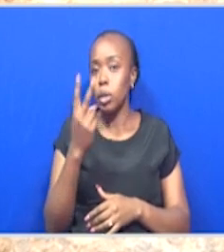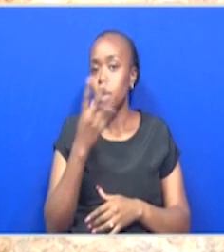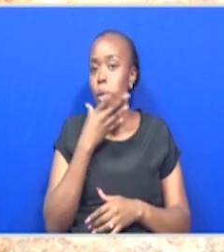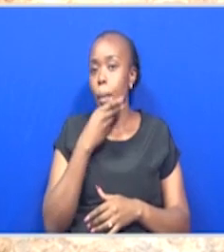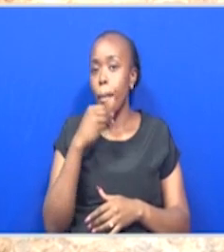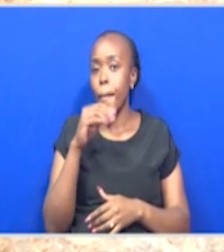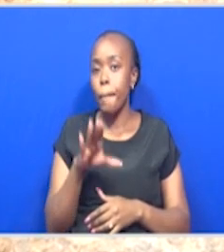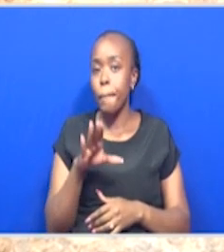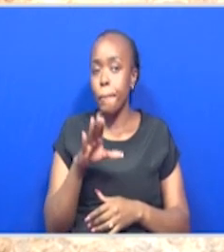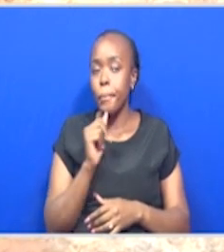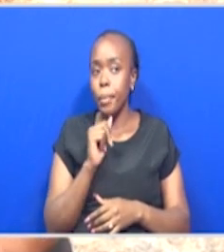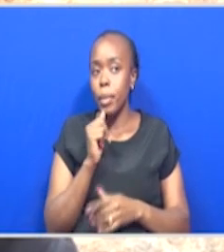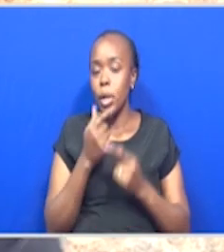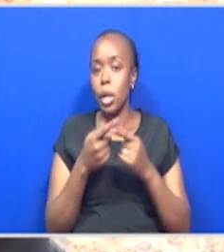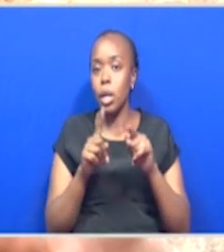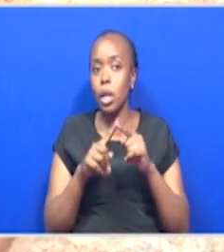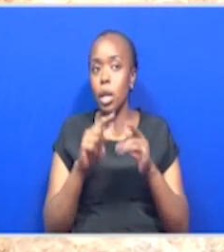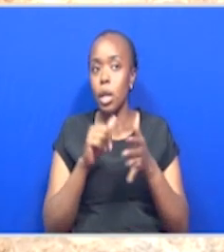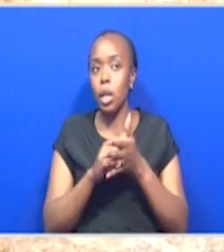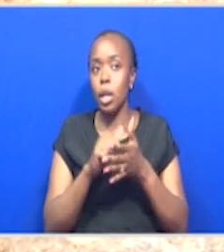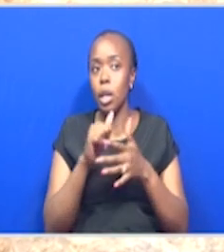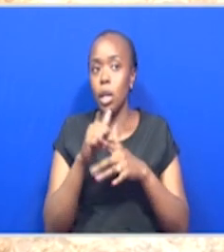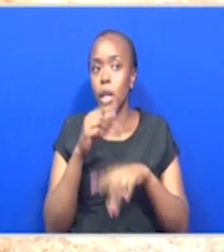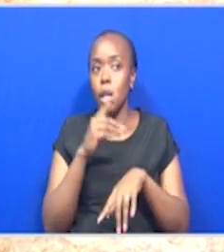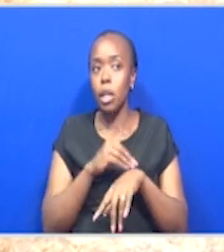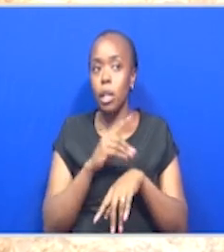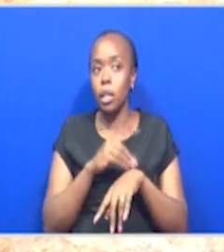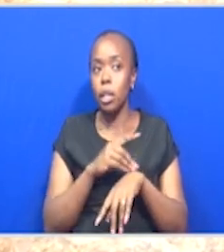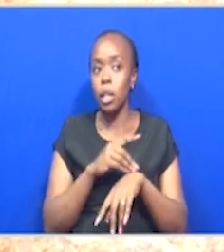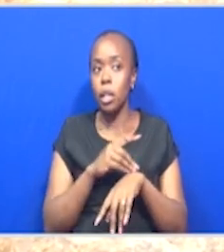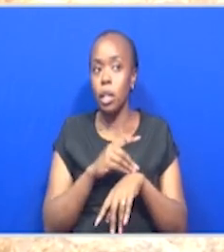wawili. But on that fateful day,